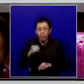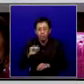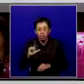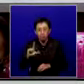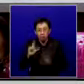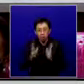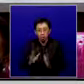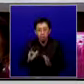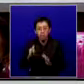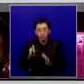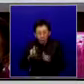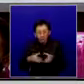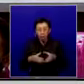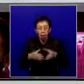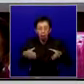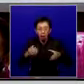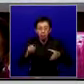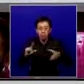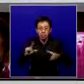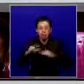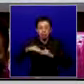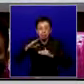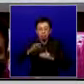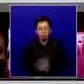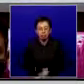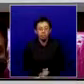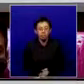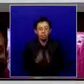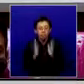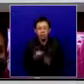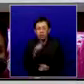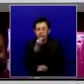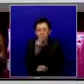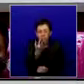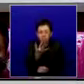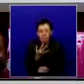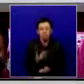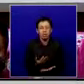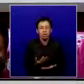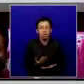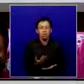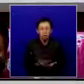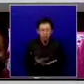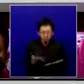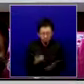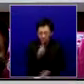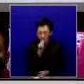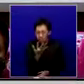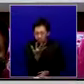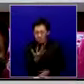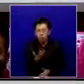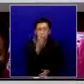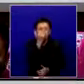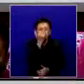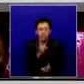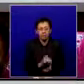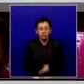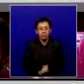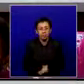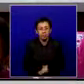านั้นและวันนี้นะครับมีคนที่ต้องอดอยากไม่มีอันจะกินเพราะท่านใ